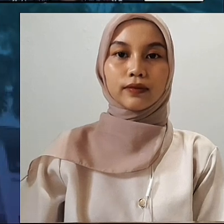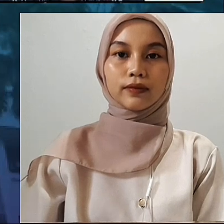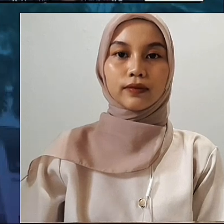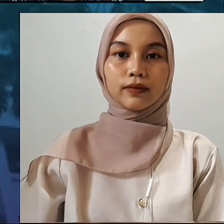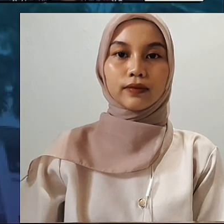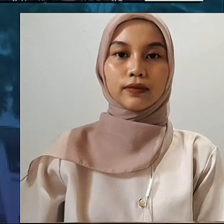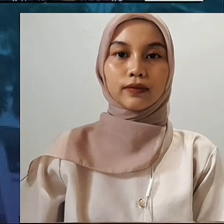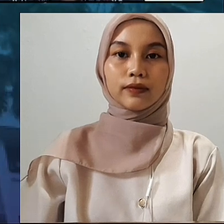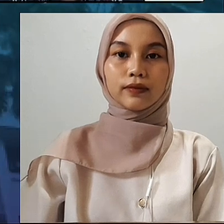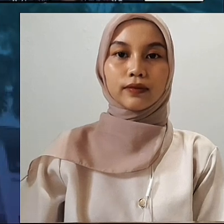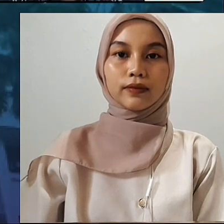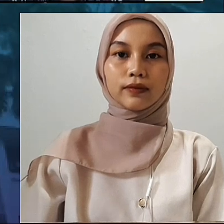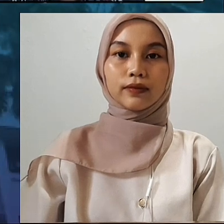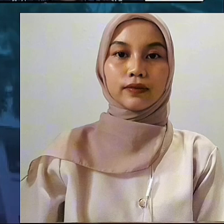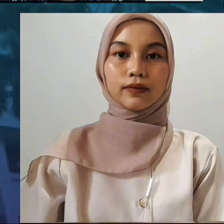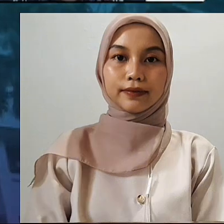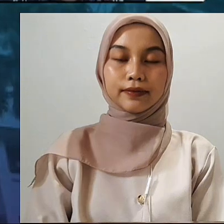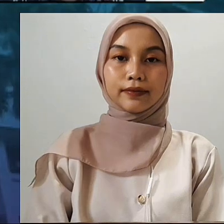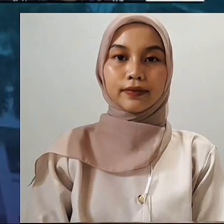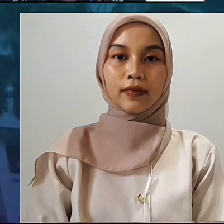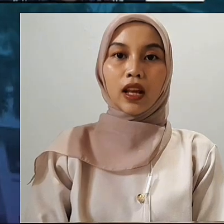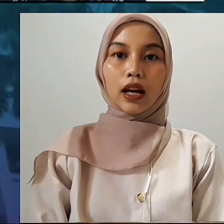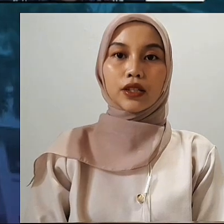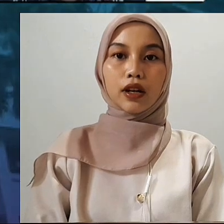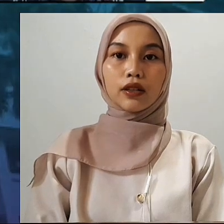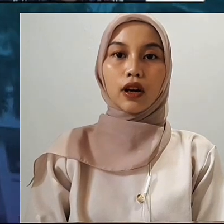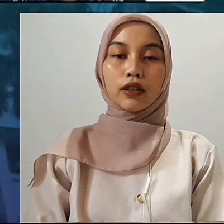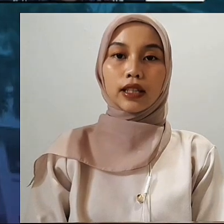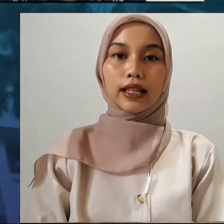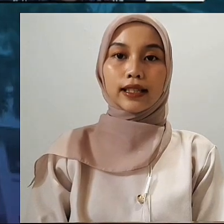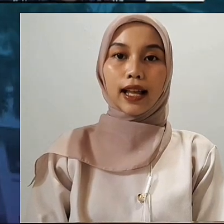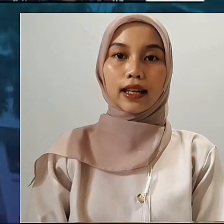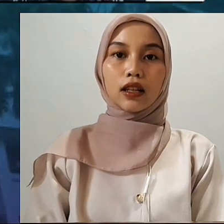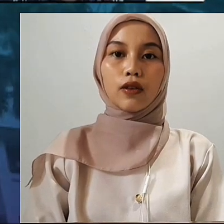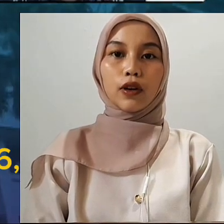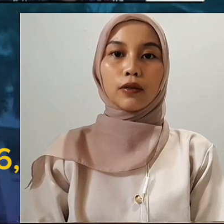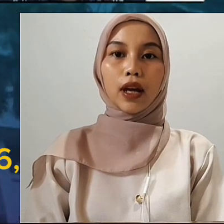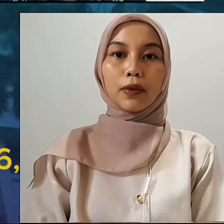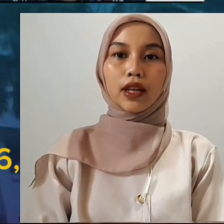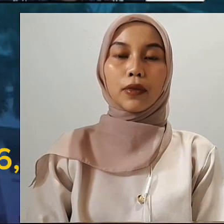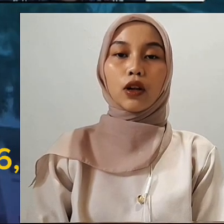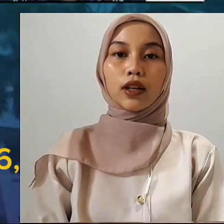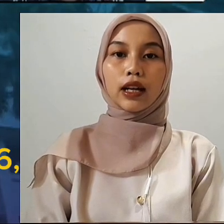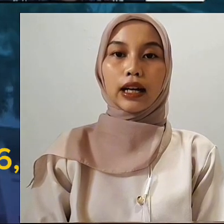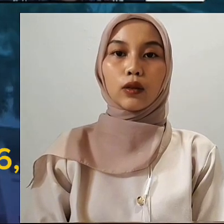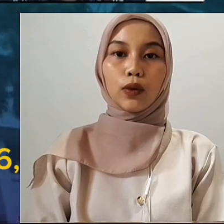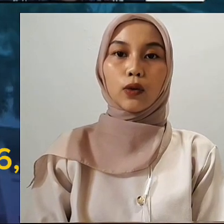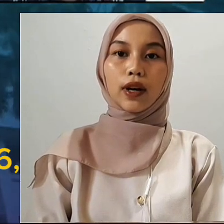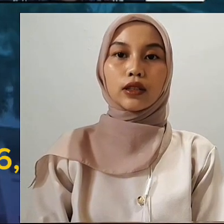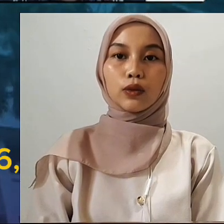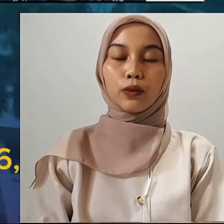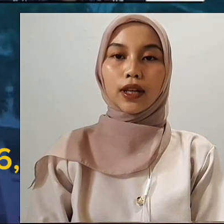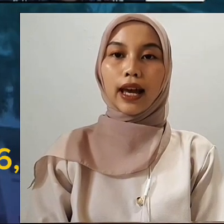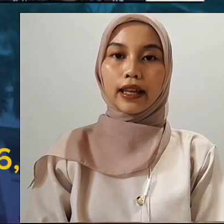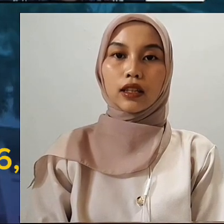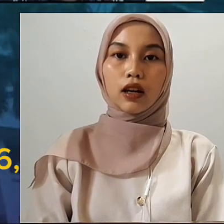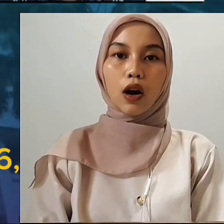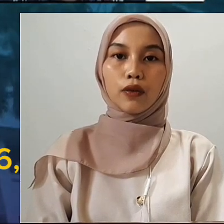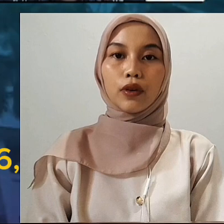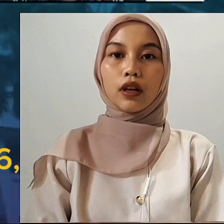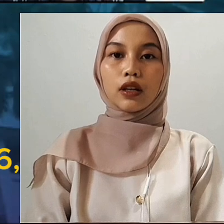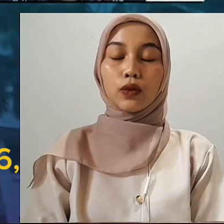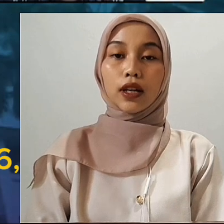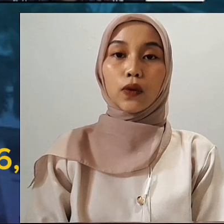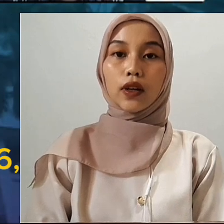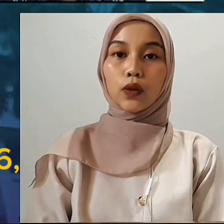menurun suspek dan kasusnya. As shown on this slide, from epidemiological week 1 to week 8